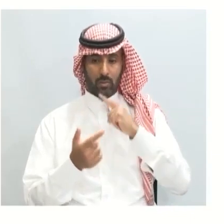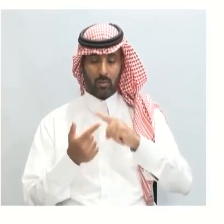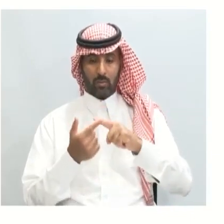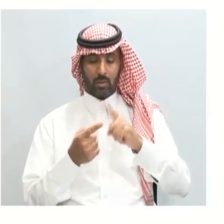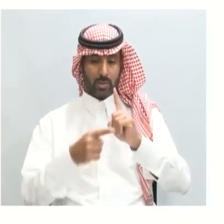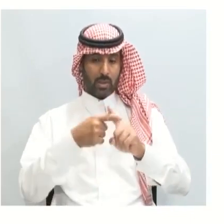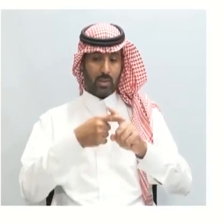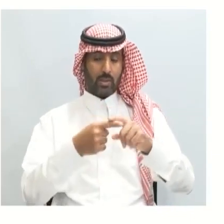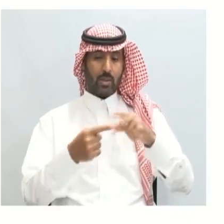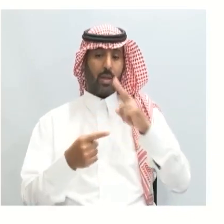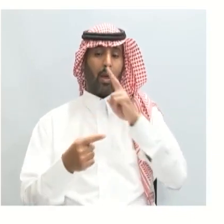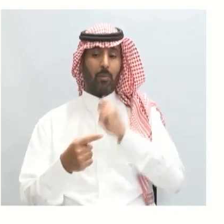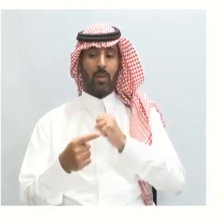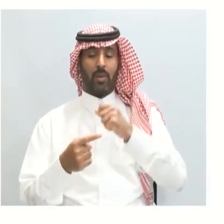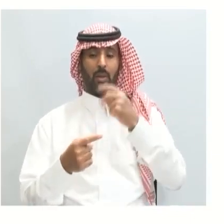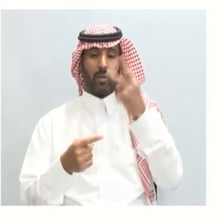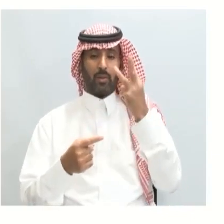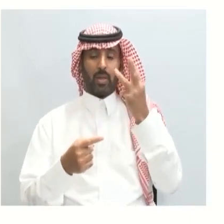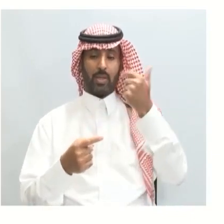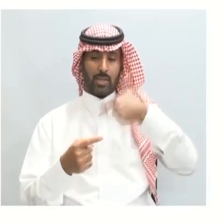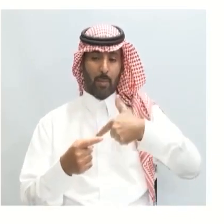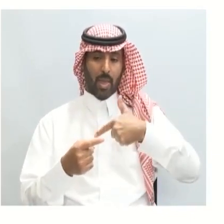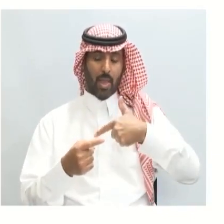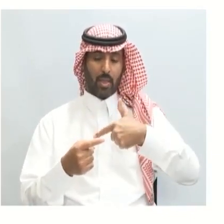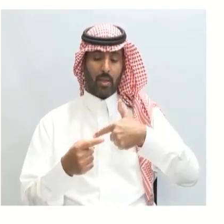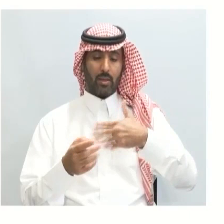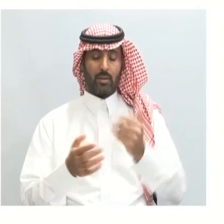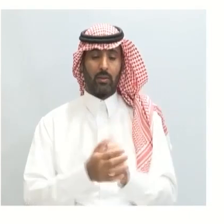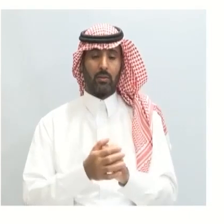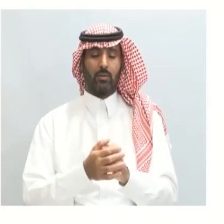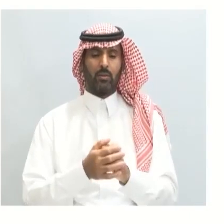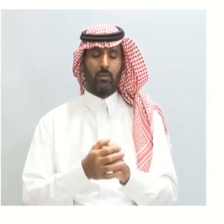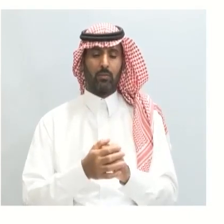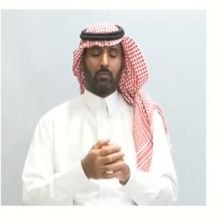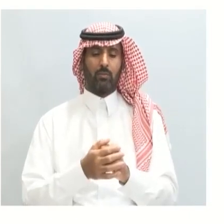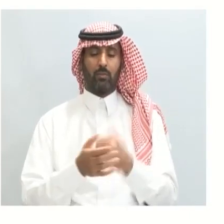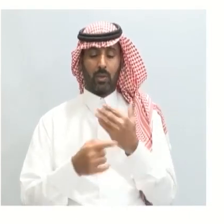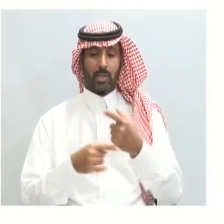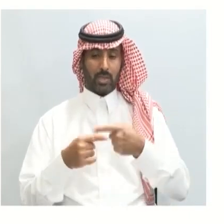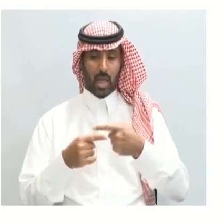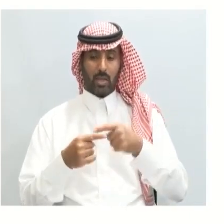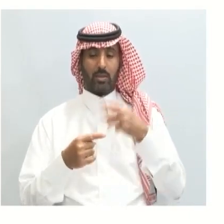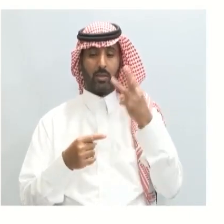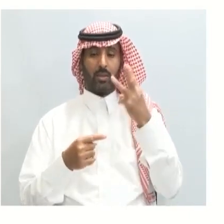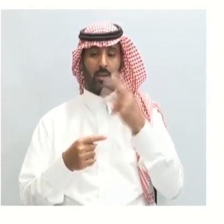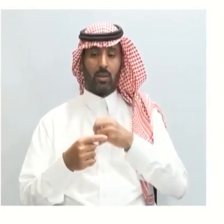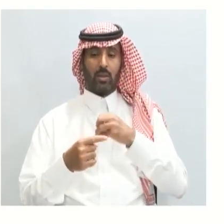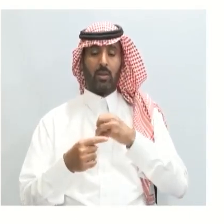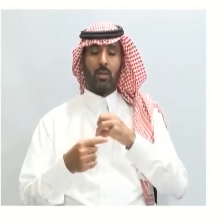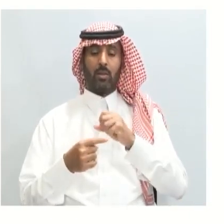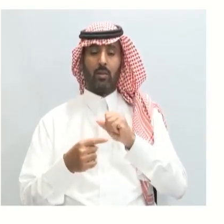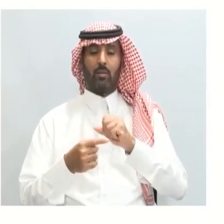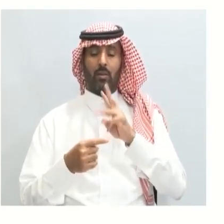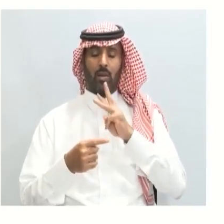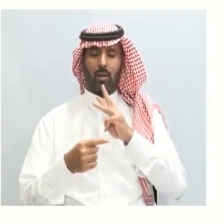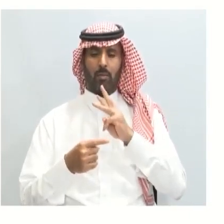عليها القيمه اللي هو 273 273 ستعطيني بعد ذلك